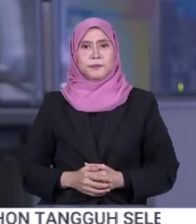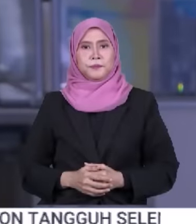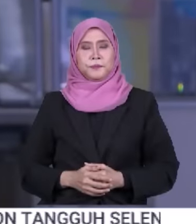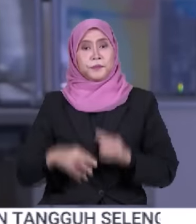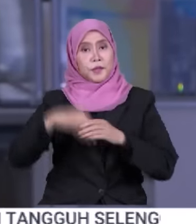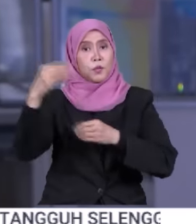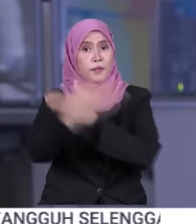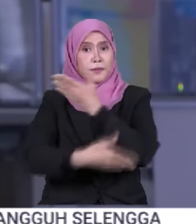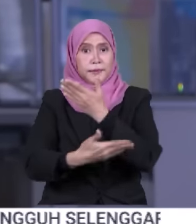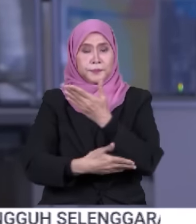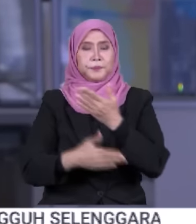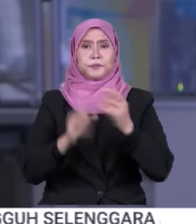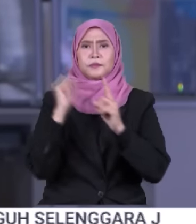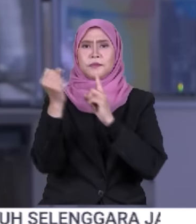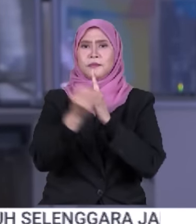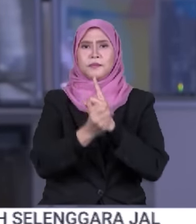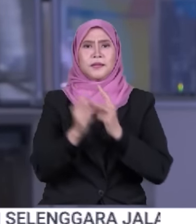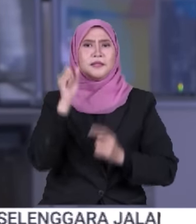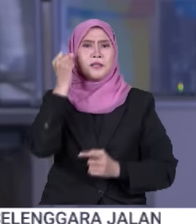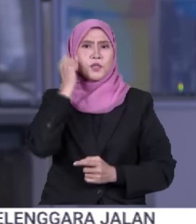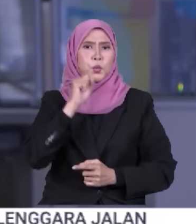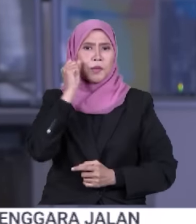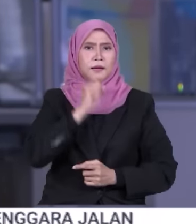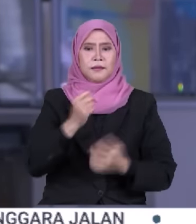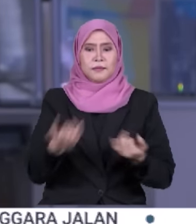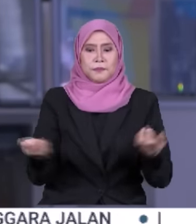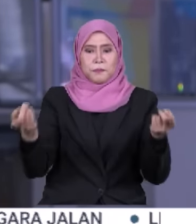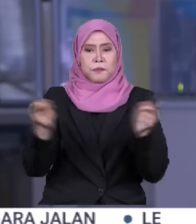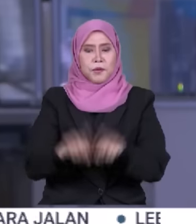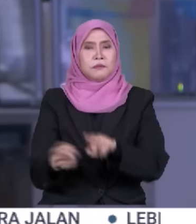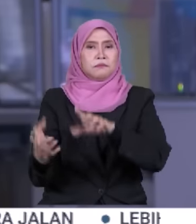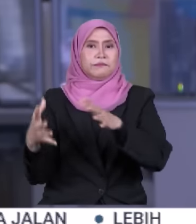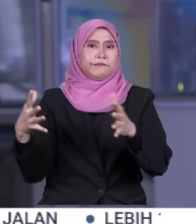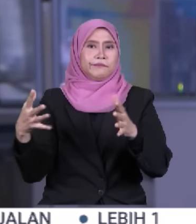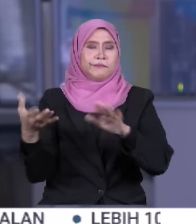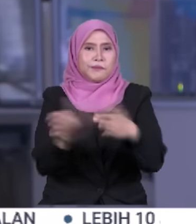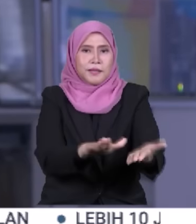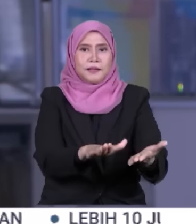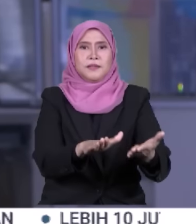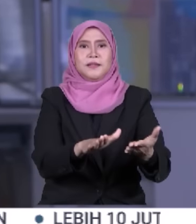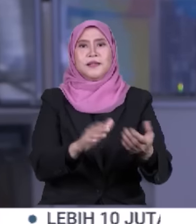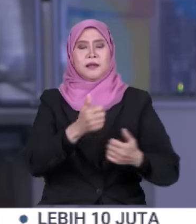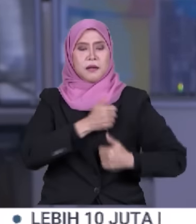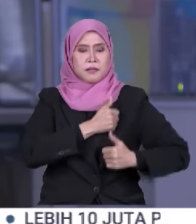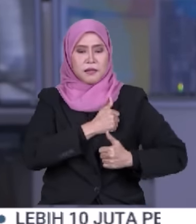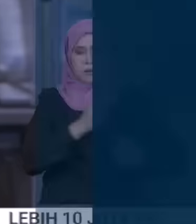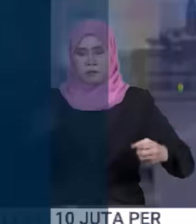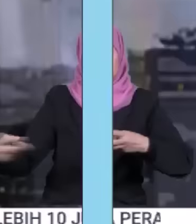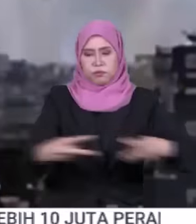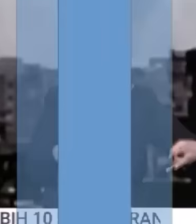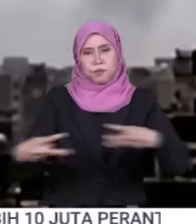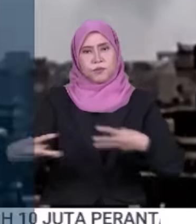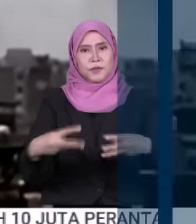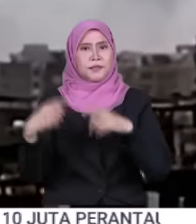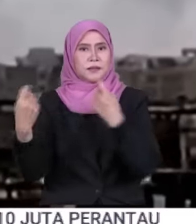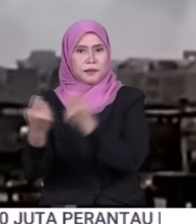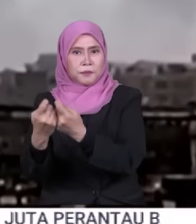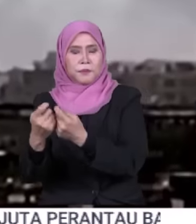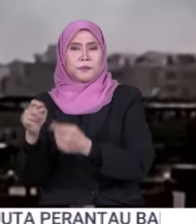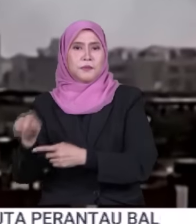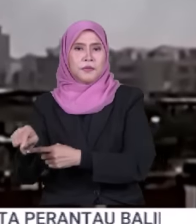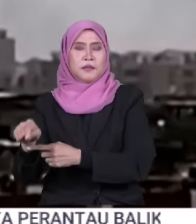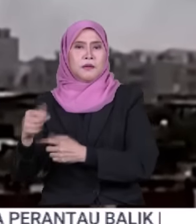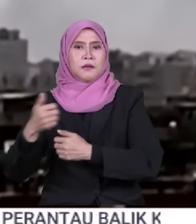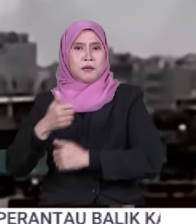Luar negara, dan ini situasi di Sudan. Angka korban akibat pertempuran antara tentera dengan pasukan separa tentera